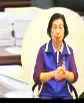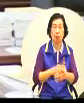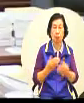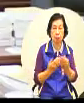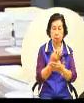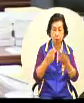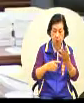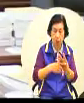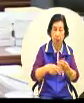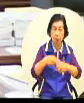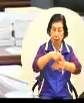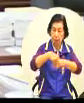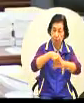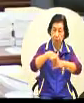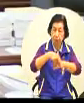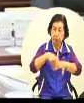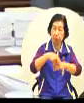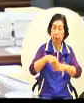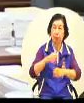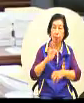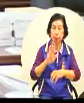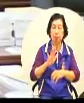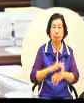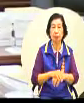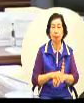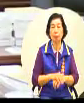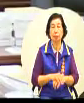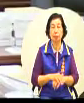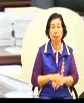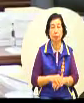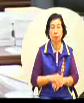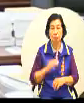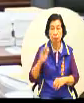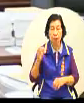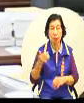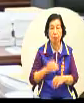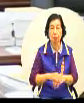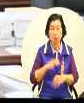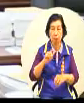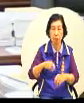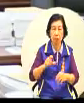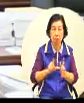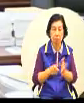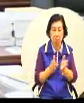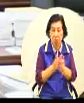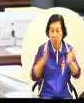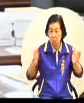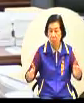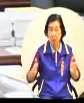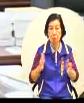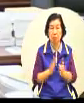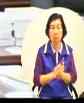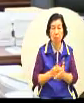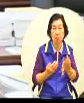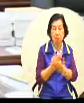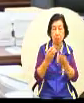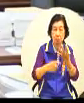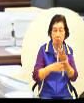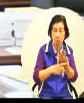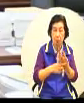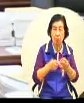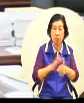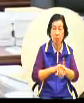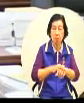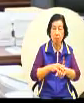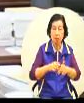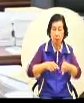计划的预算，但是这段时间产业计划辅导的预